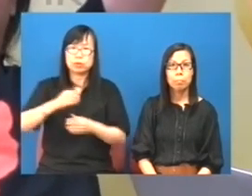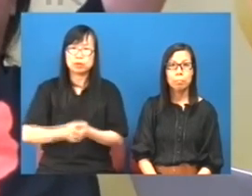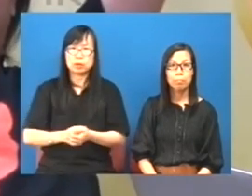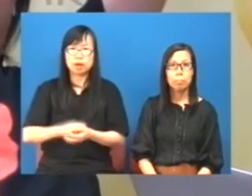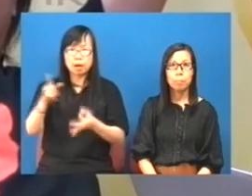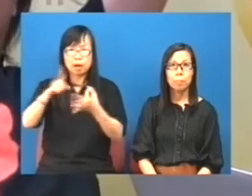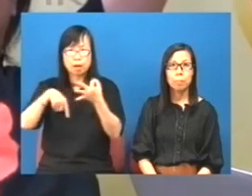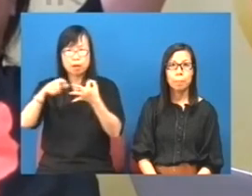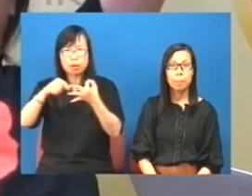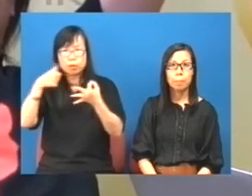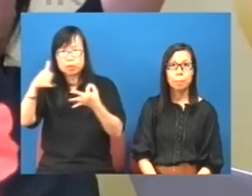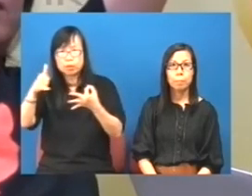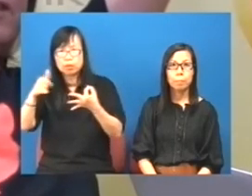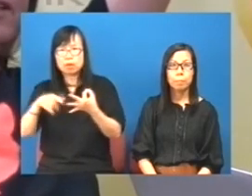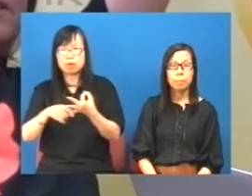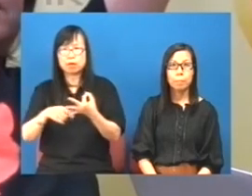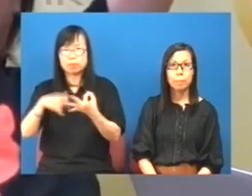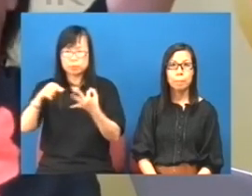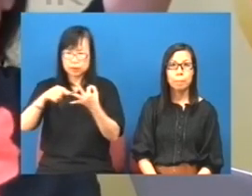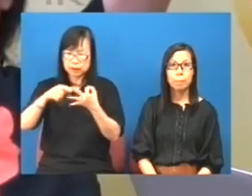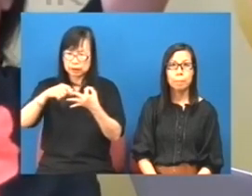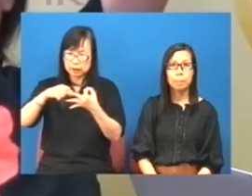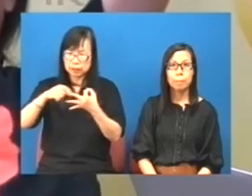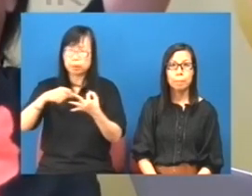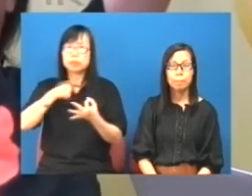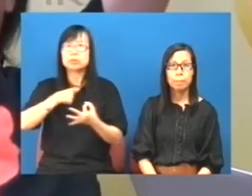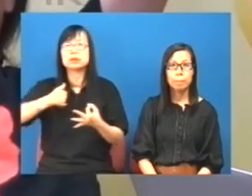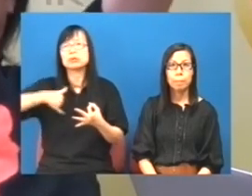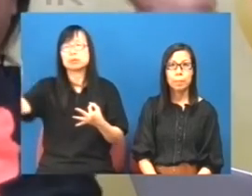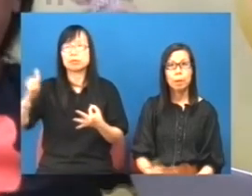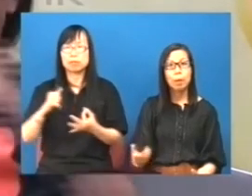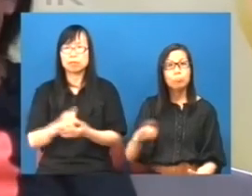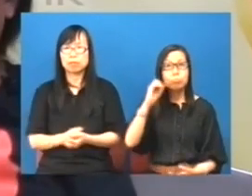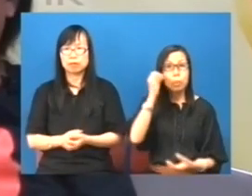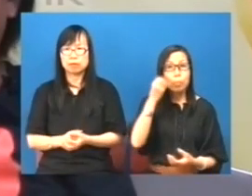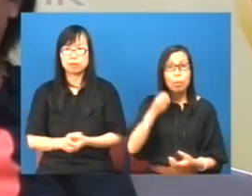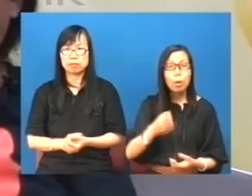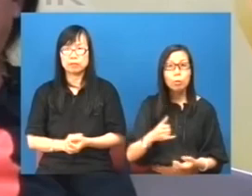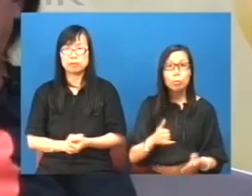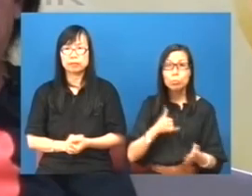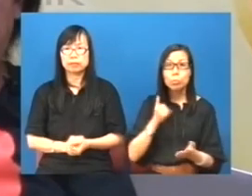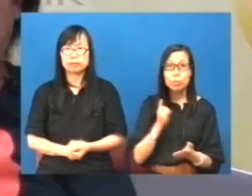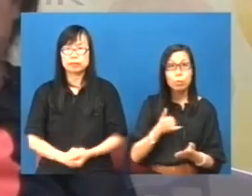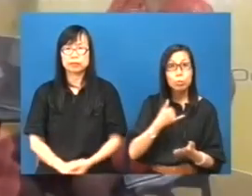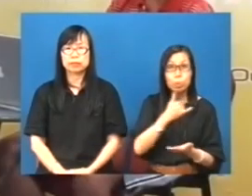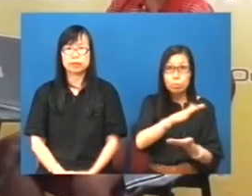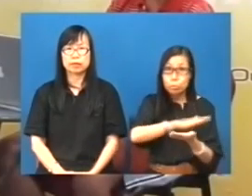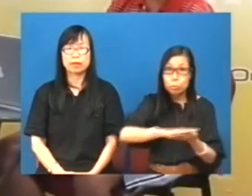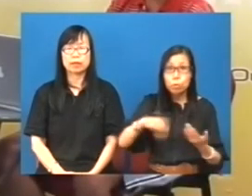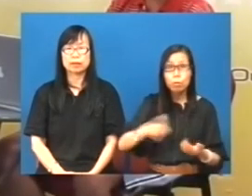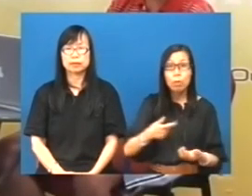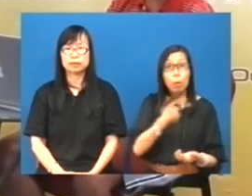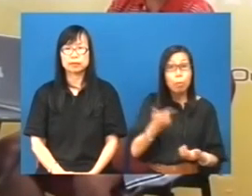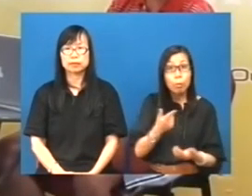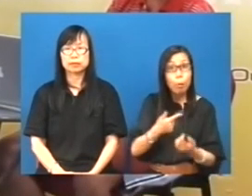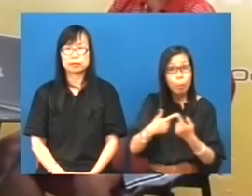走那陳茂波要走多少次是吧陳茂波不單止要走很久甚至一件事很重要